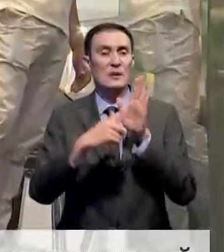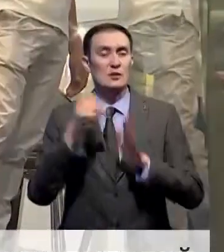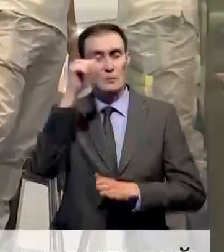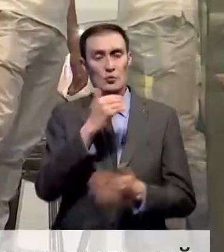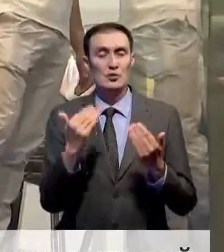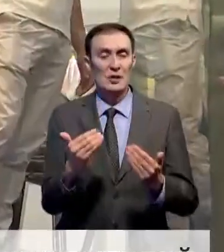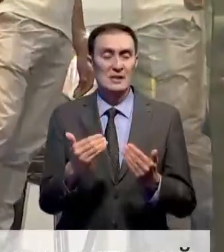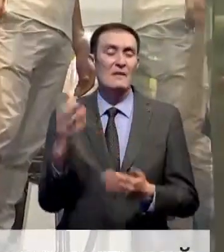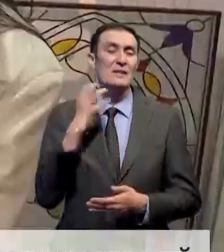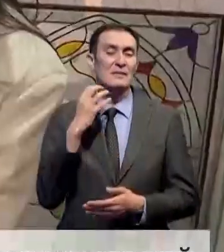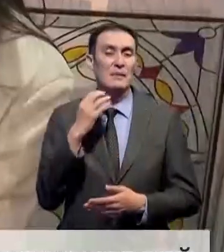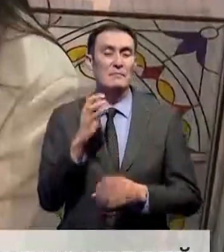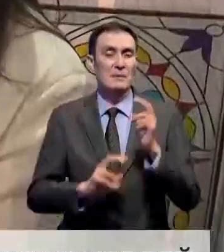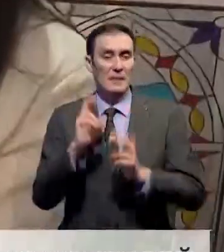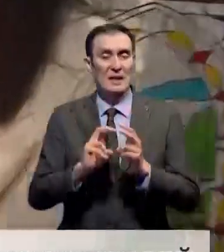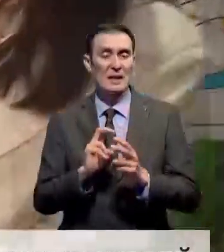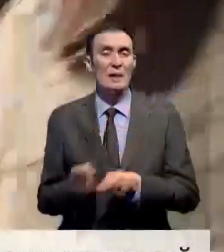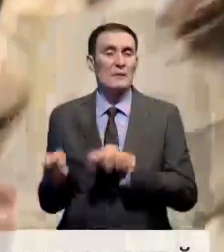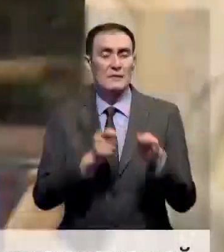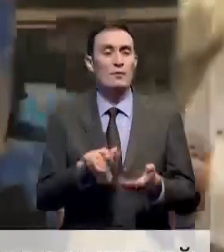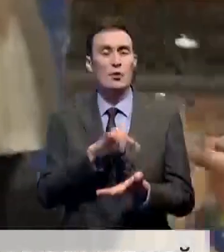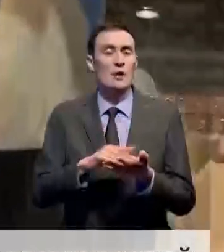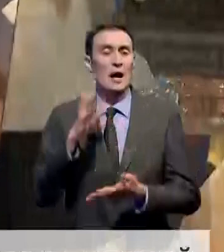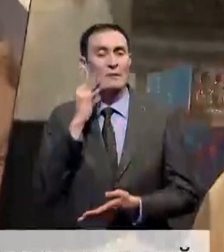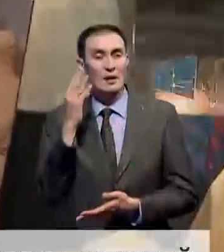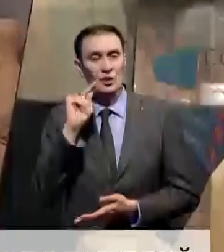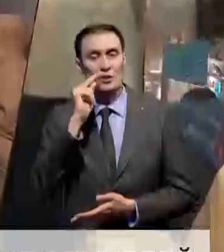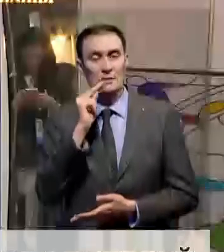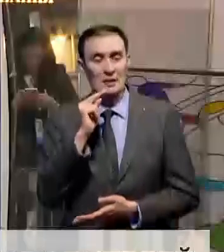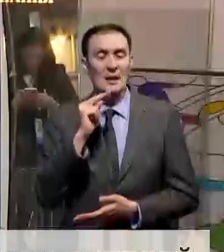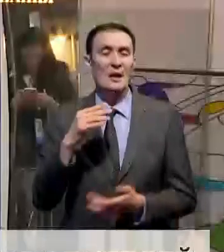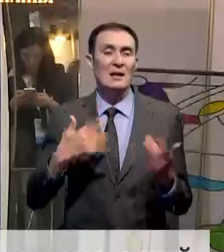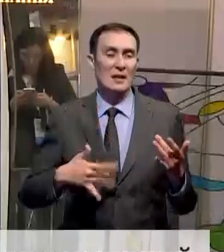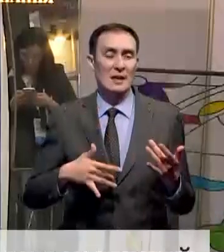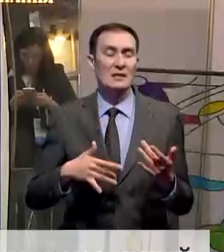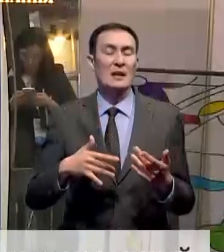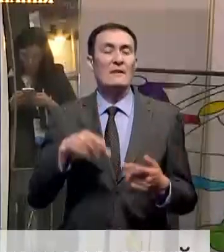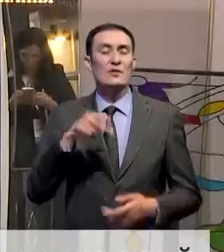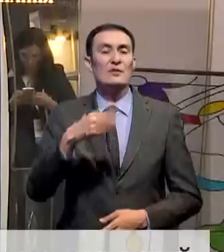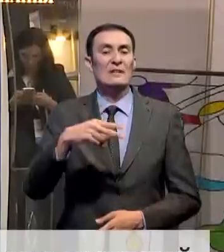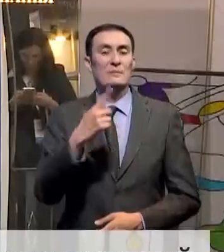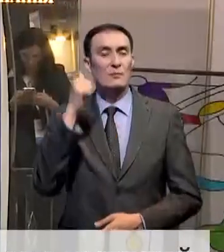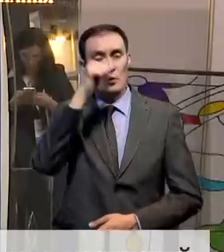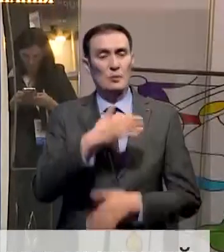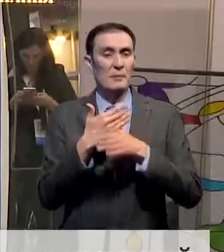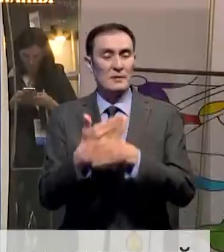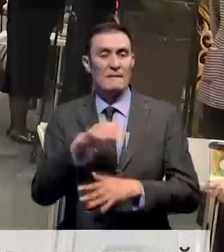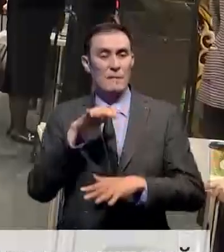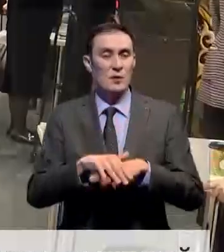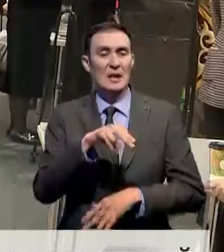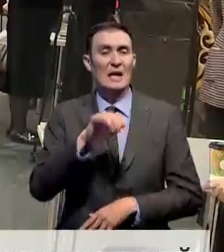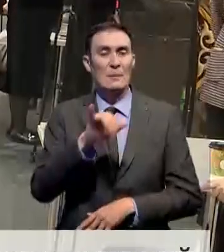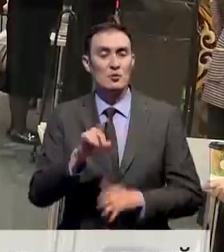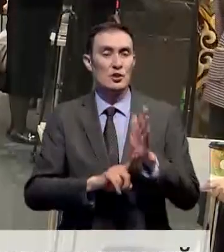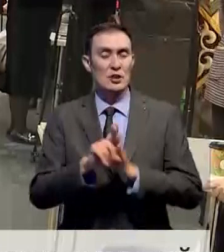Сегодня продукция кызылординского предприятия поставляется в Алматы, Шымкент, Тарас и Туркестан. В 2021 году при поддержке фонда «Даму»